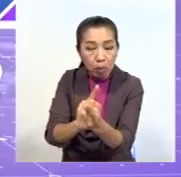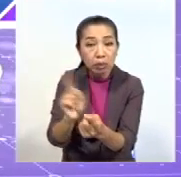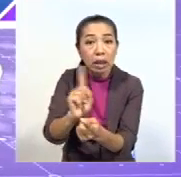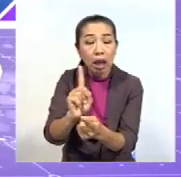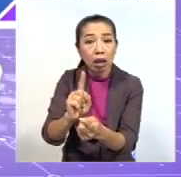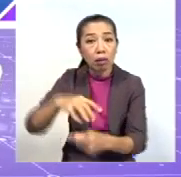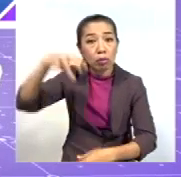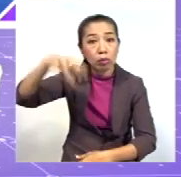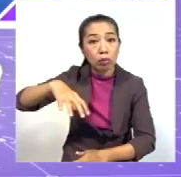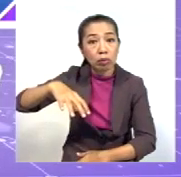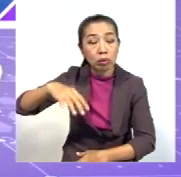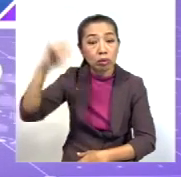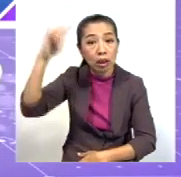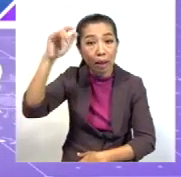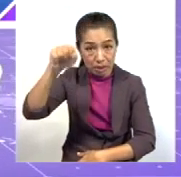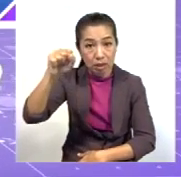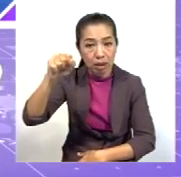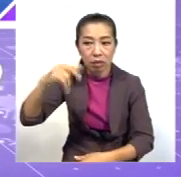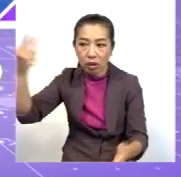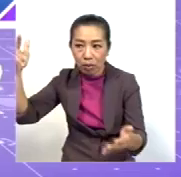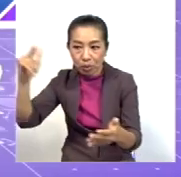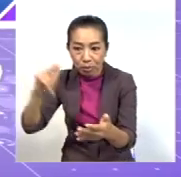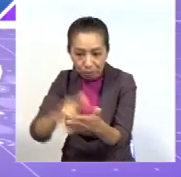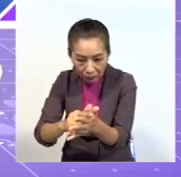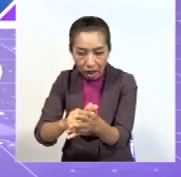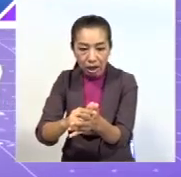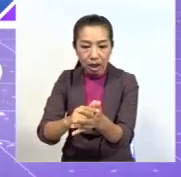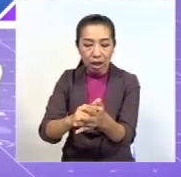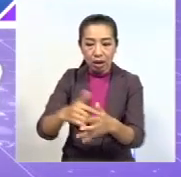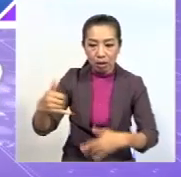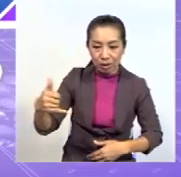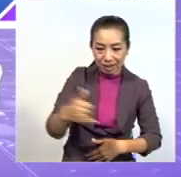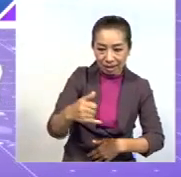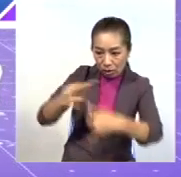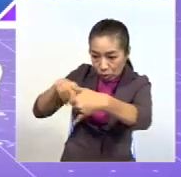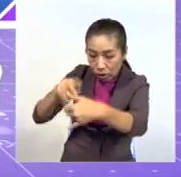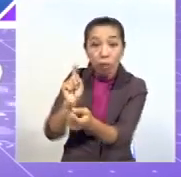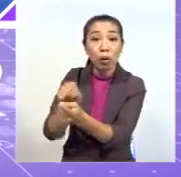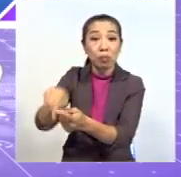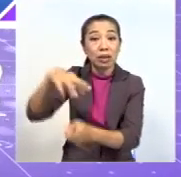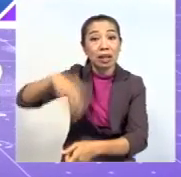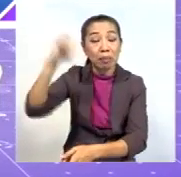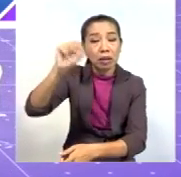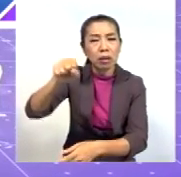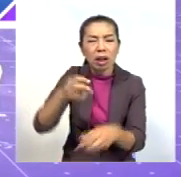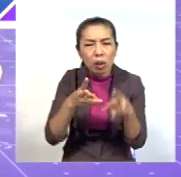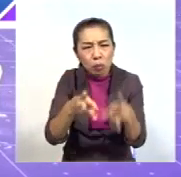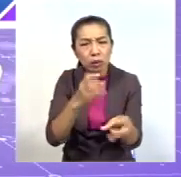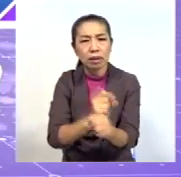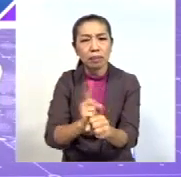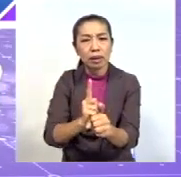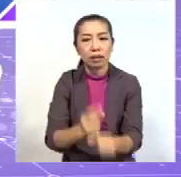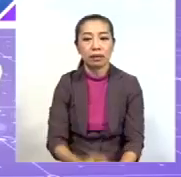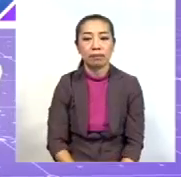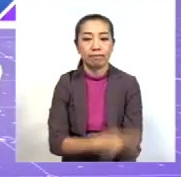เดินทางเข้ามาประเทศไทยทางสนามบินใช่ไหมคะการคัดกรองการตรวจสอบระบบของเราเนี่ยค่ะเรามีระบบเป็นยังไงบ้างอะคะ